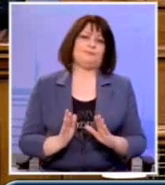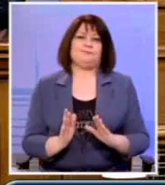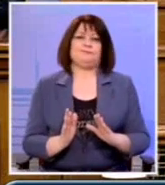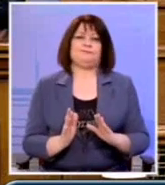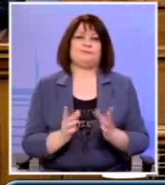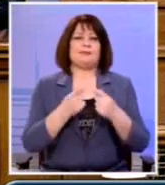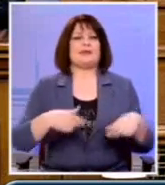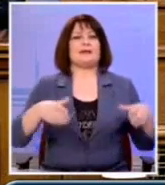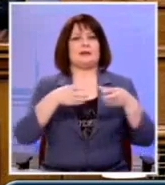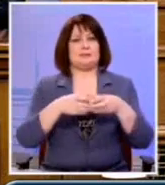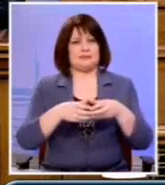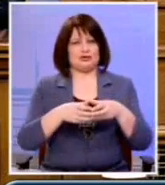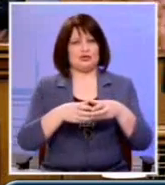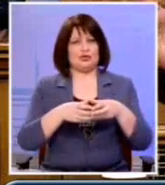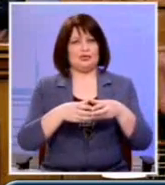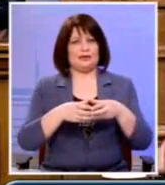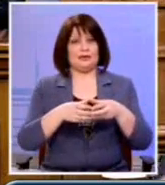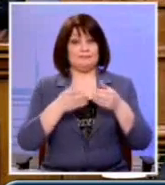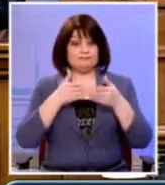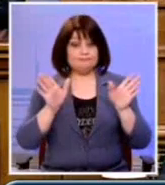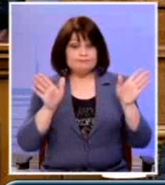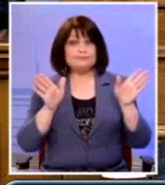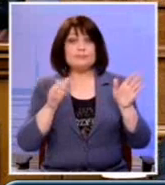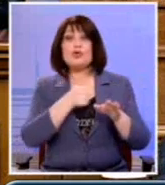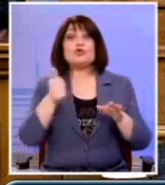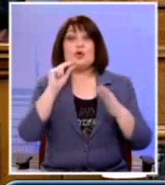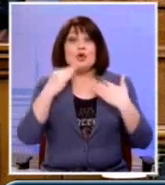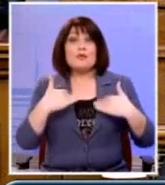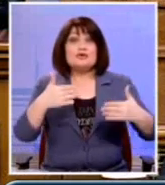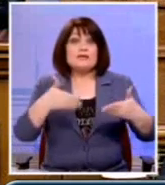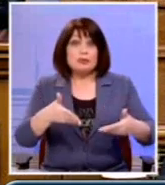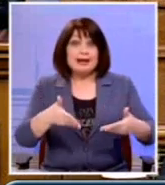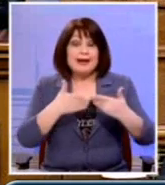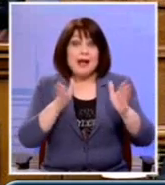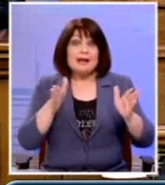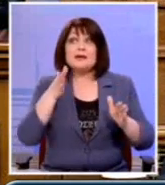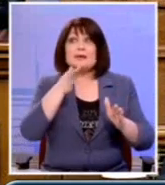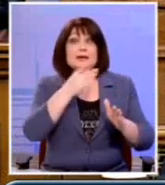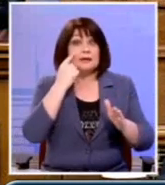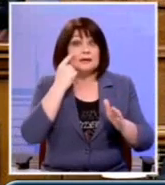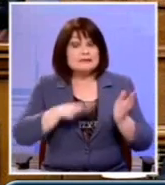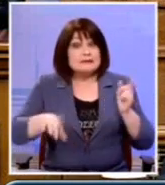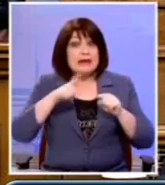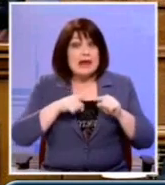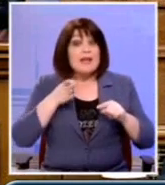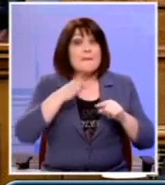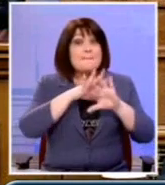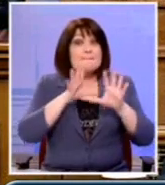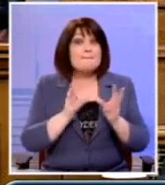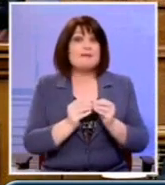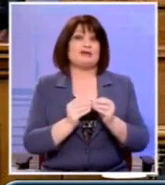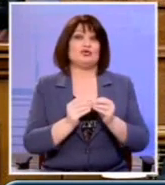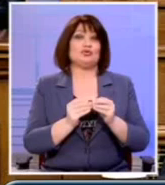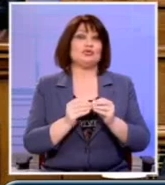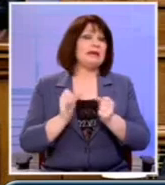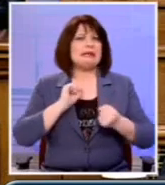Η Επιτροπή αυτή να ανοίξει τα φτερά της και πέραν της Βουλής. Στη χώρα μας. Στα κινήματά